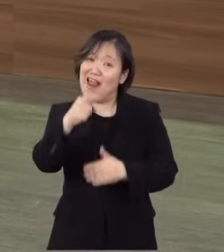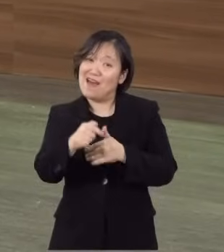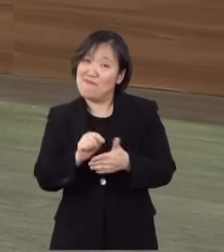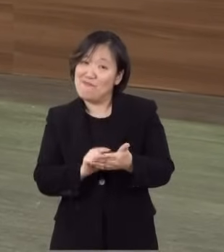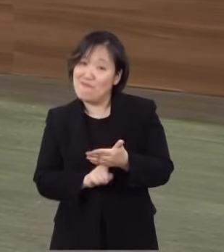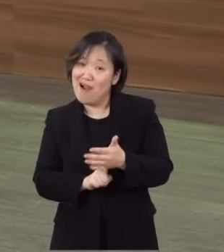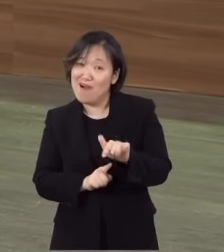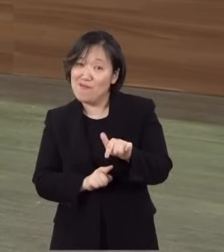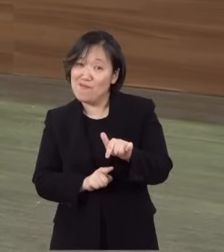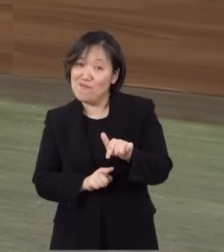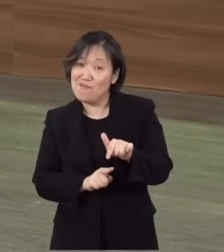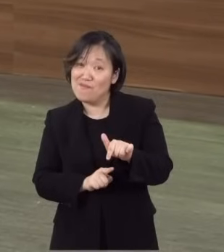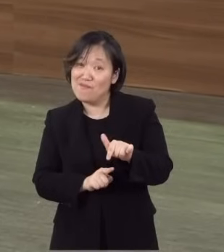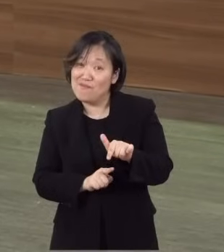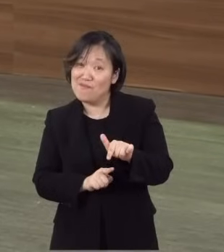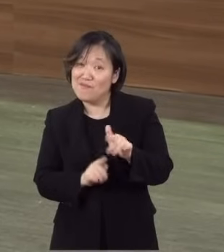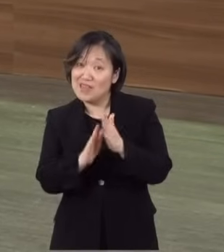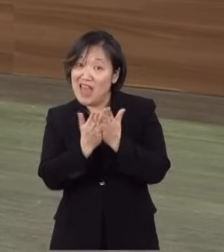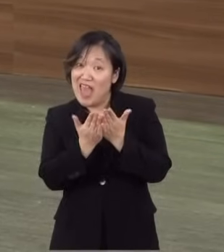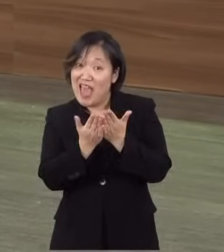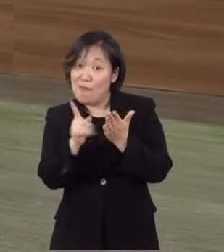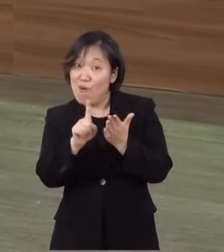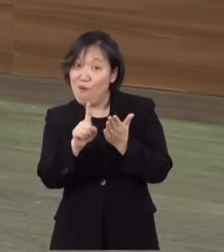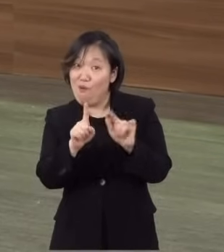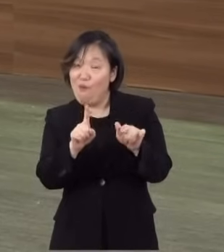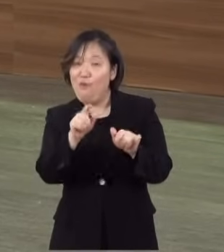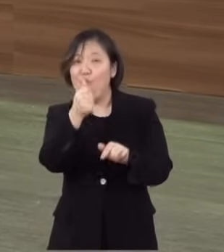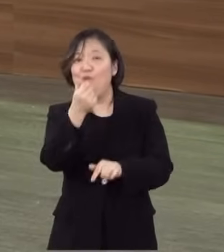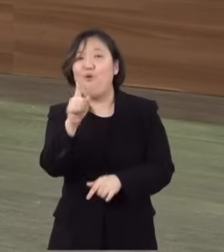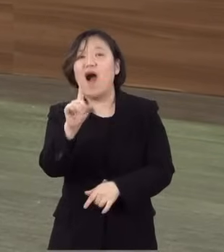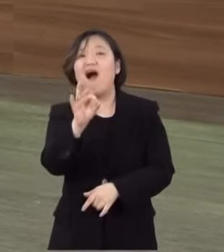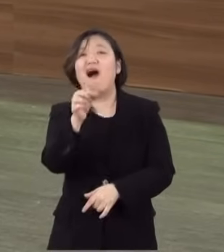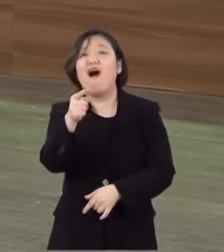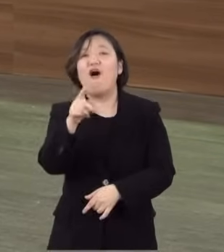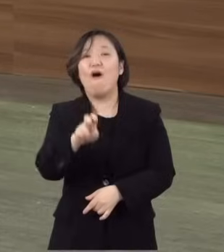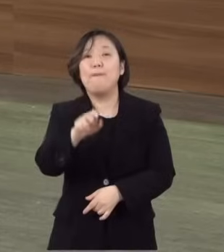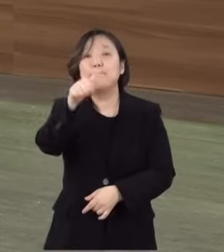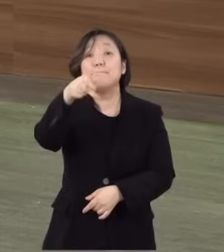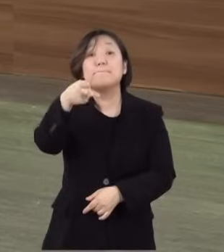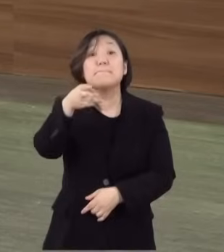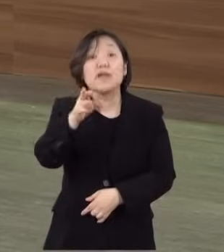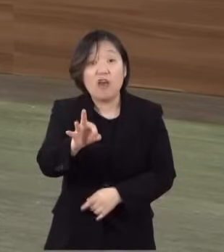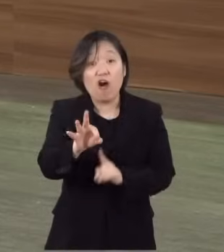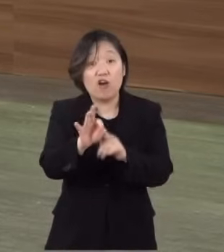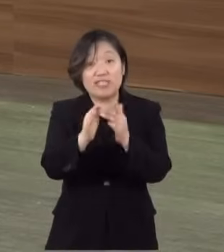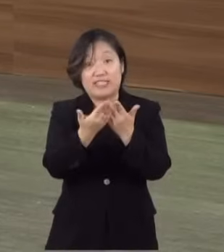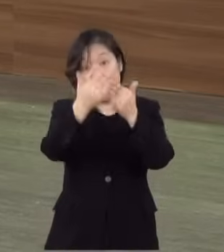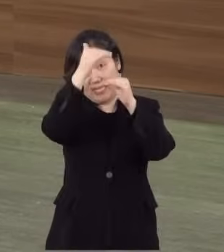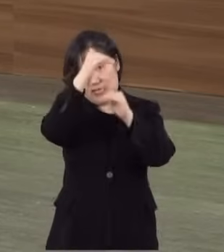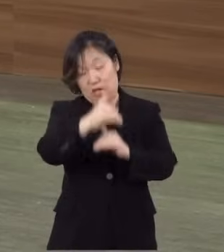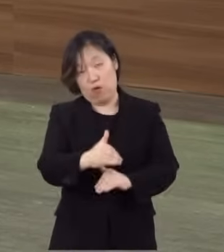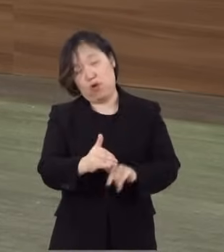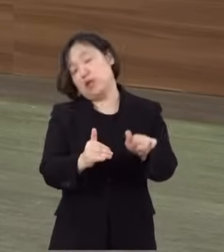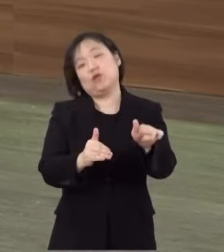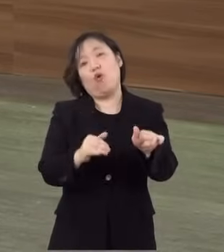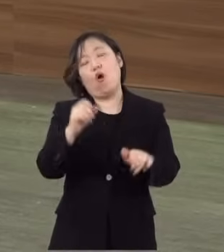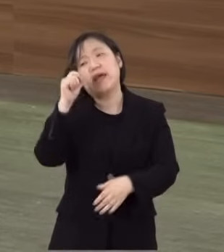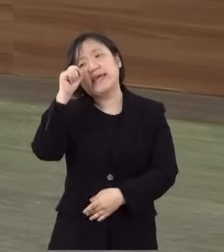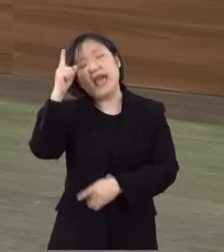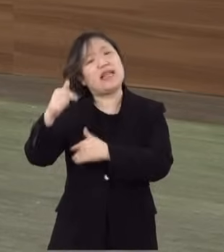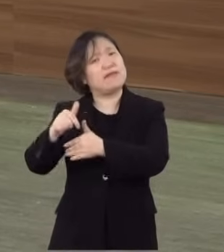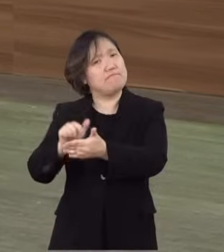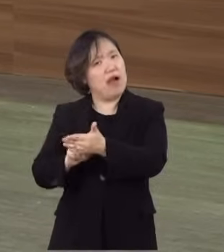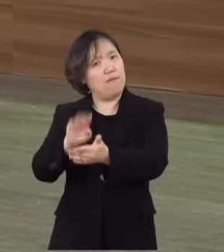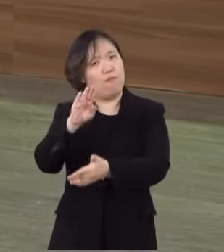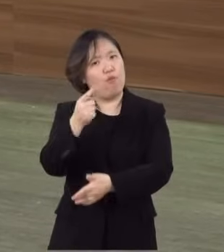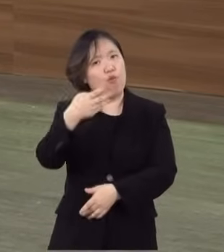가장 완벽한 지도라는 화엄경 대방광불화엄경 그래도이